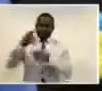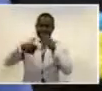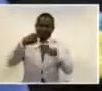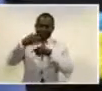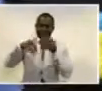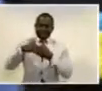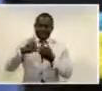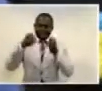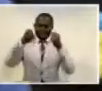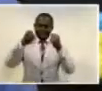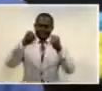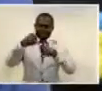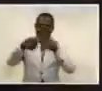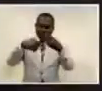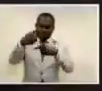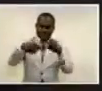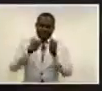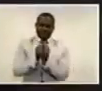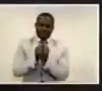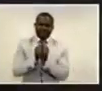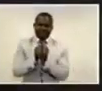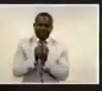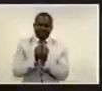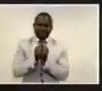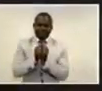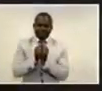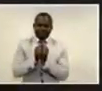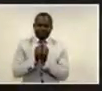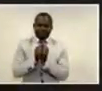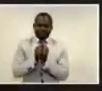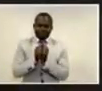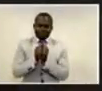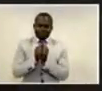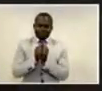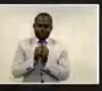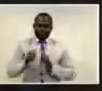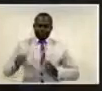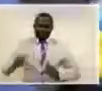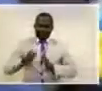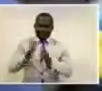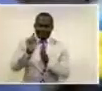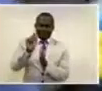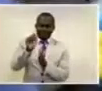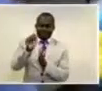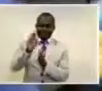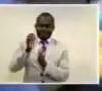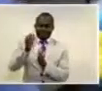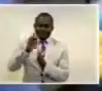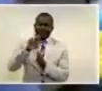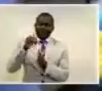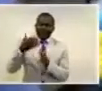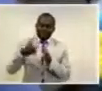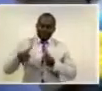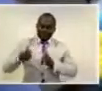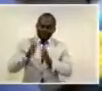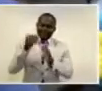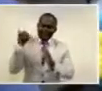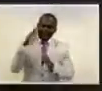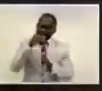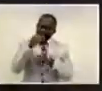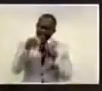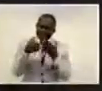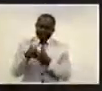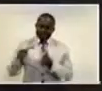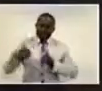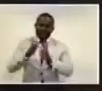aho komereza urakoze mbese ko mwaduha n'umuhanda wenda wa kabari uzagaburira umuhanda nabivuze ku mihanda